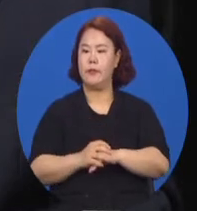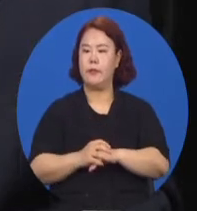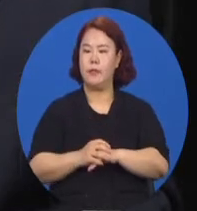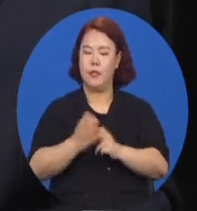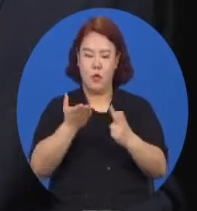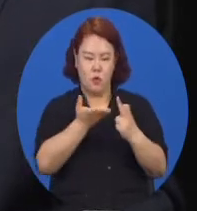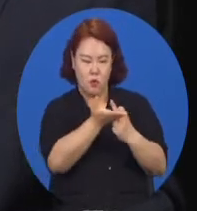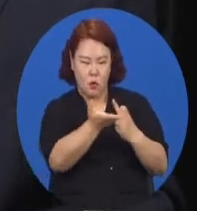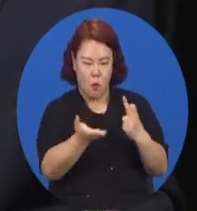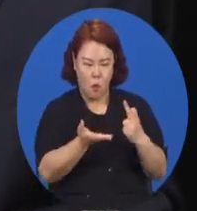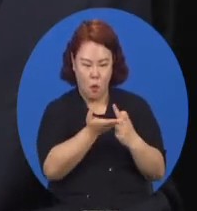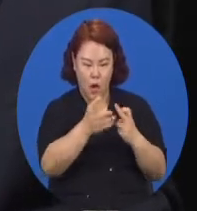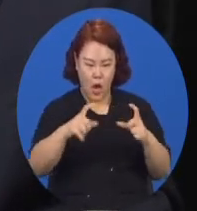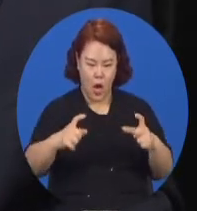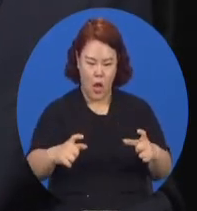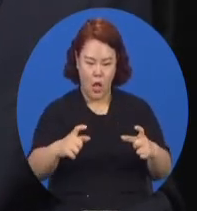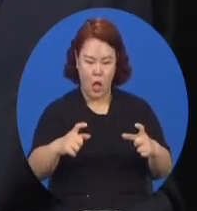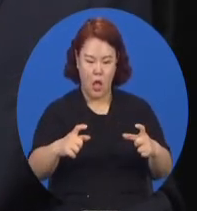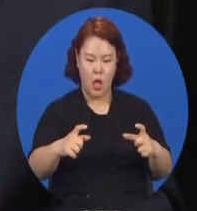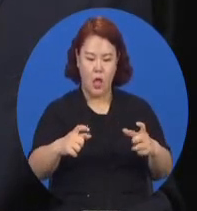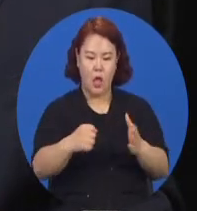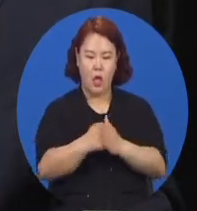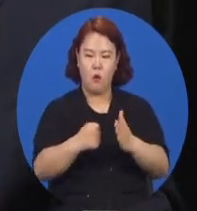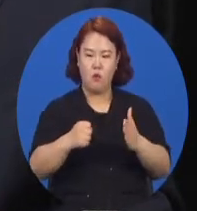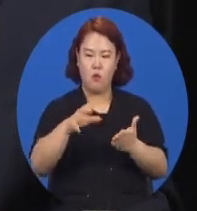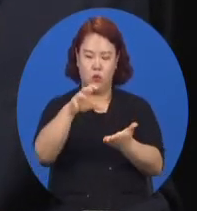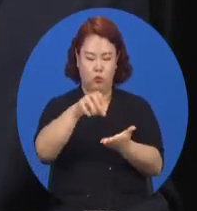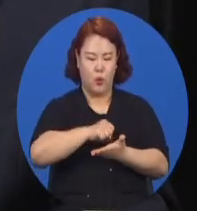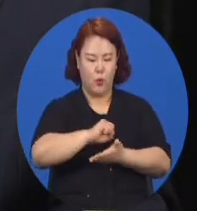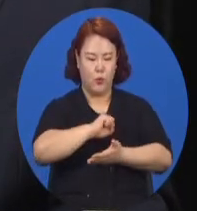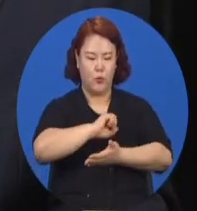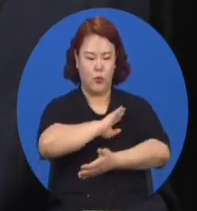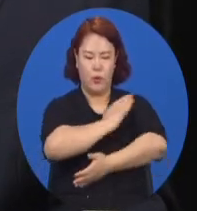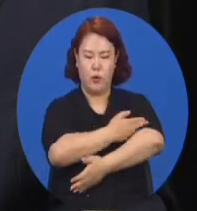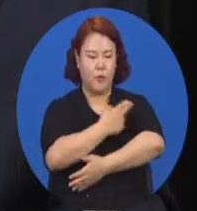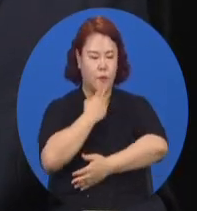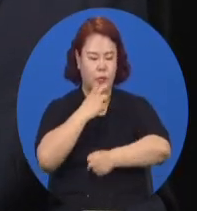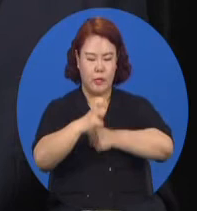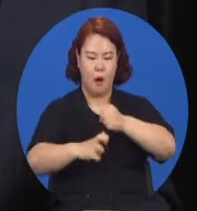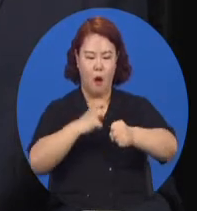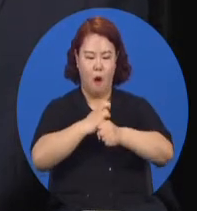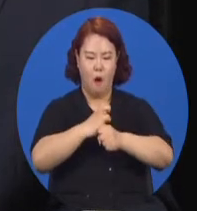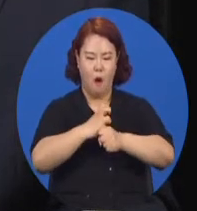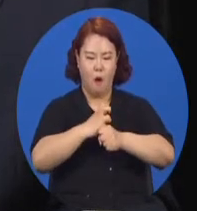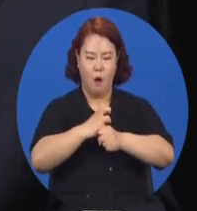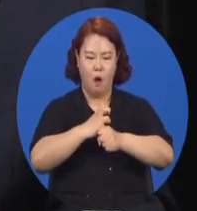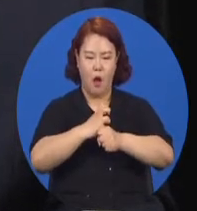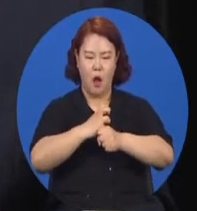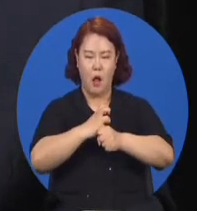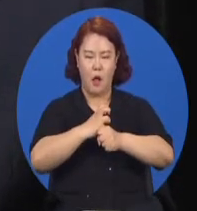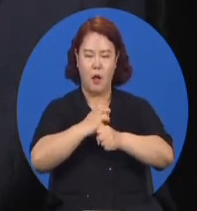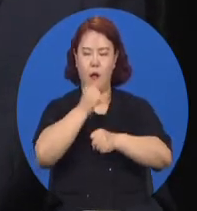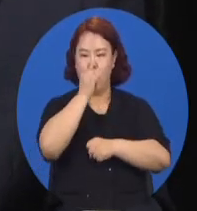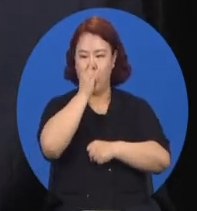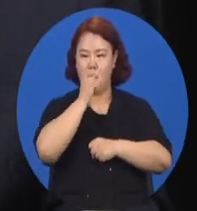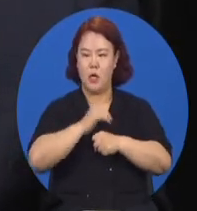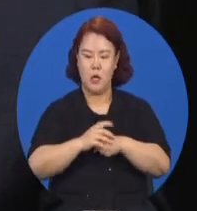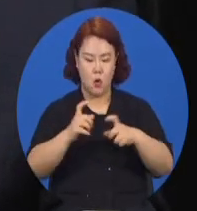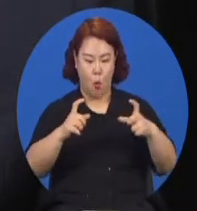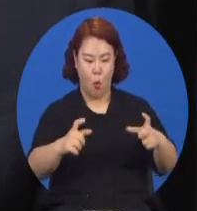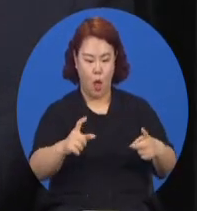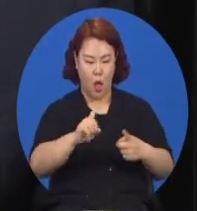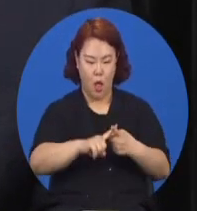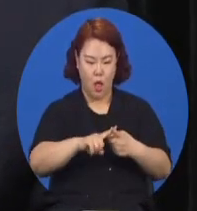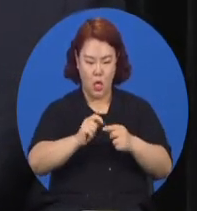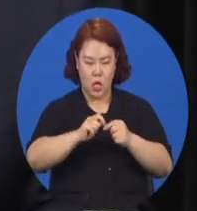저수지 내 구역으로 인해서 우리가 소유권을 갖지 못하고 30년 이상을 끌어왔습니다. 이 지역을 오랜